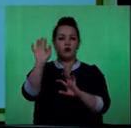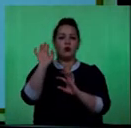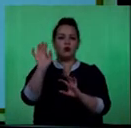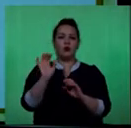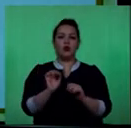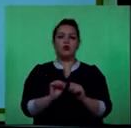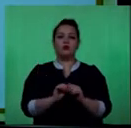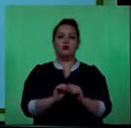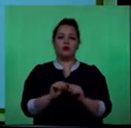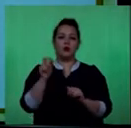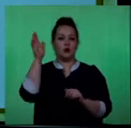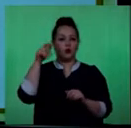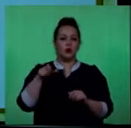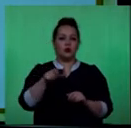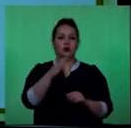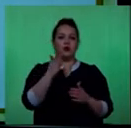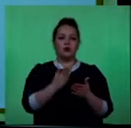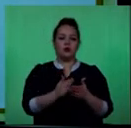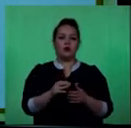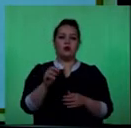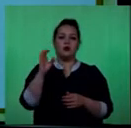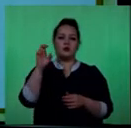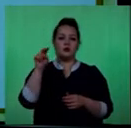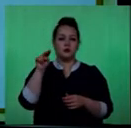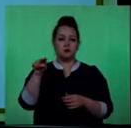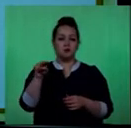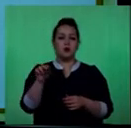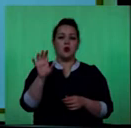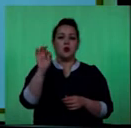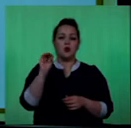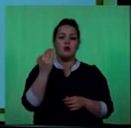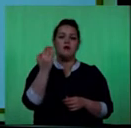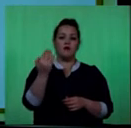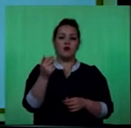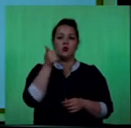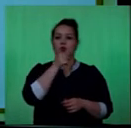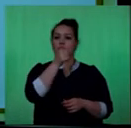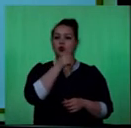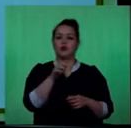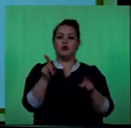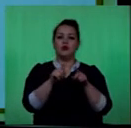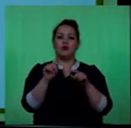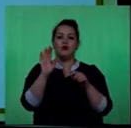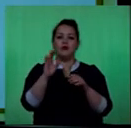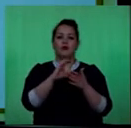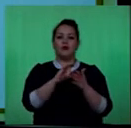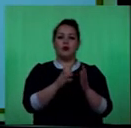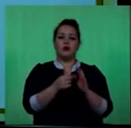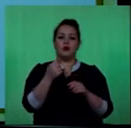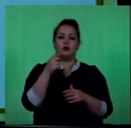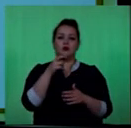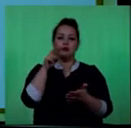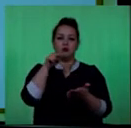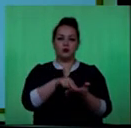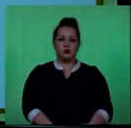от вас не утаю тоже в классе я стою ребята ну ка разгадаем эту